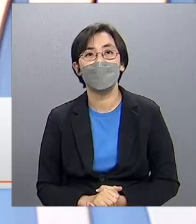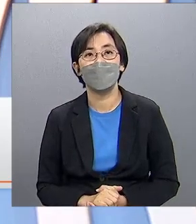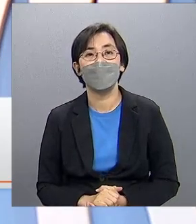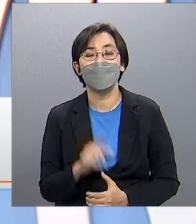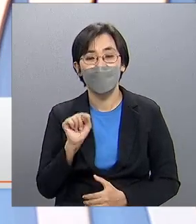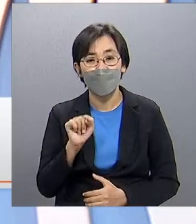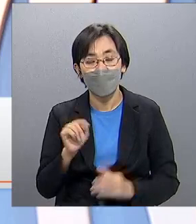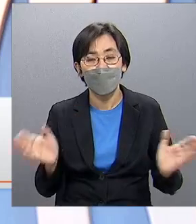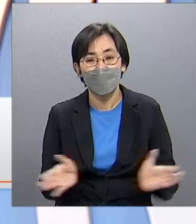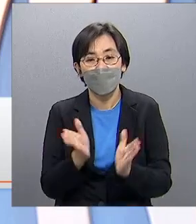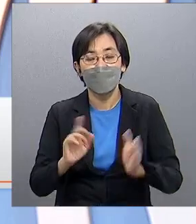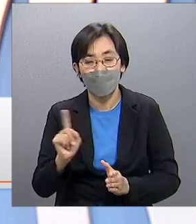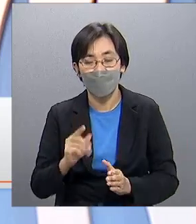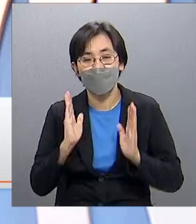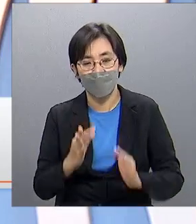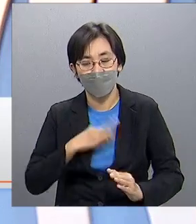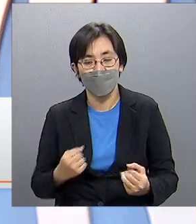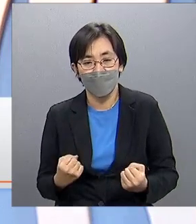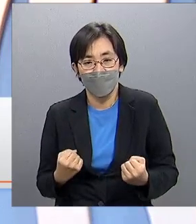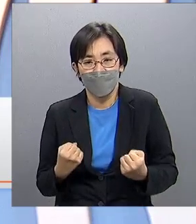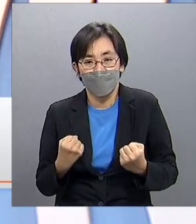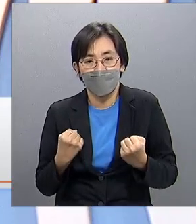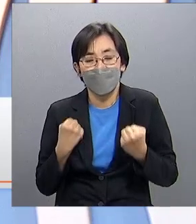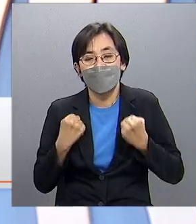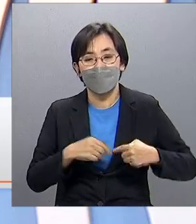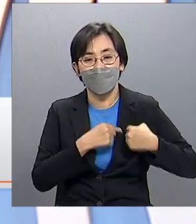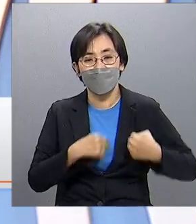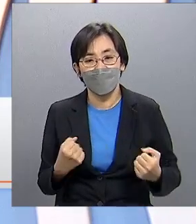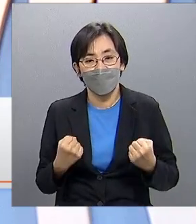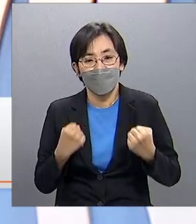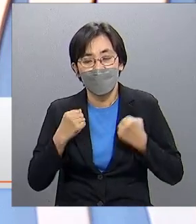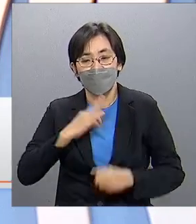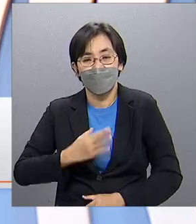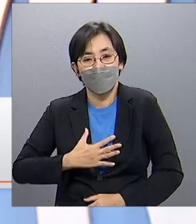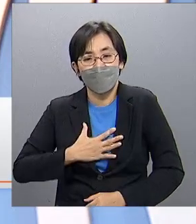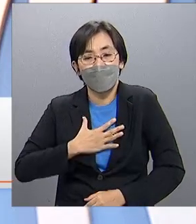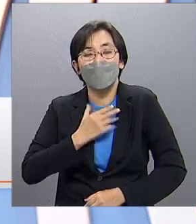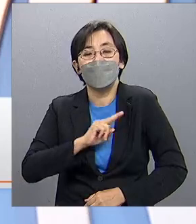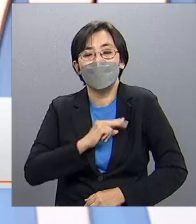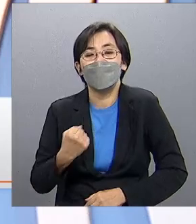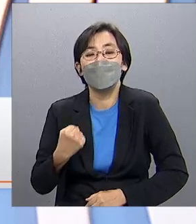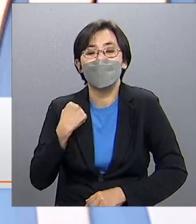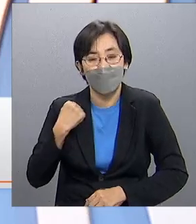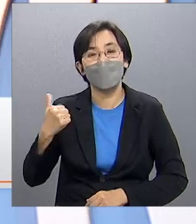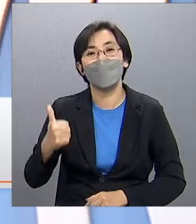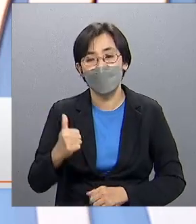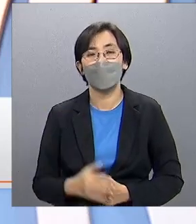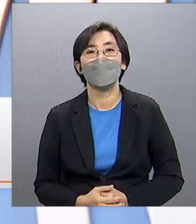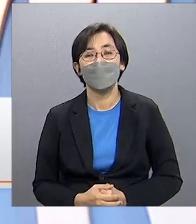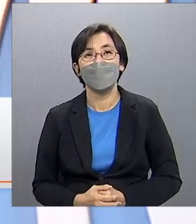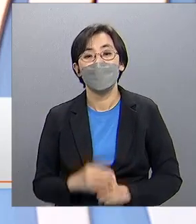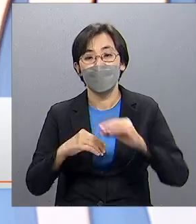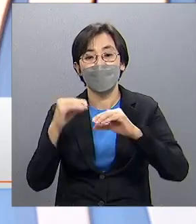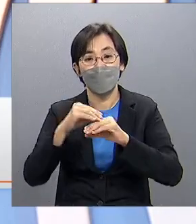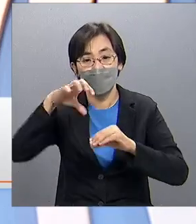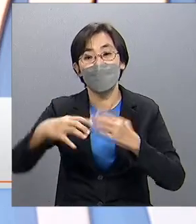พลังใจให้กำลังใจและทำให้พวกเขาได้ภาคภูมิใจในตัวเองอีกด้วยค่ะและในส่วนของโครงการนะคะนอกเหนือจากจะพัฒนาทักษะอา